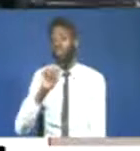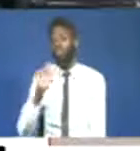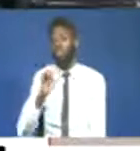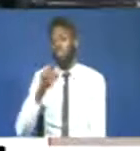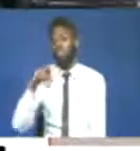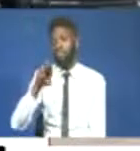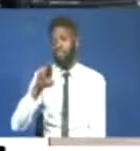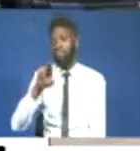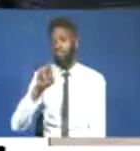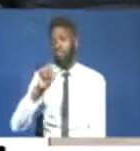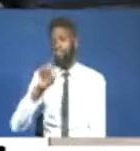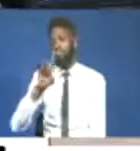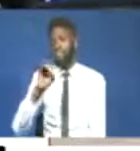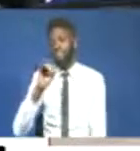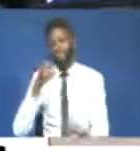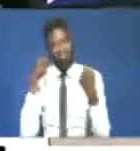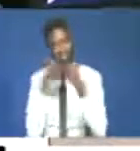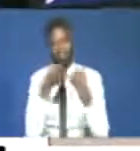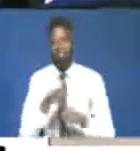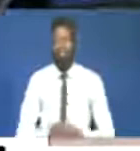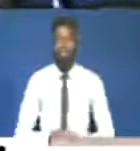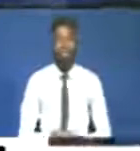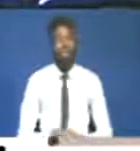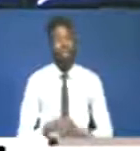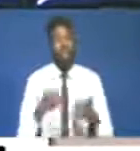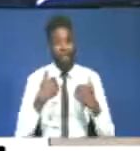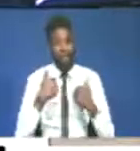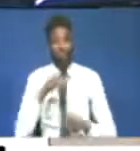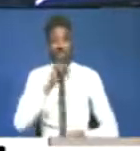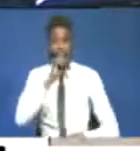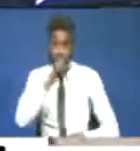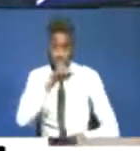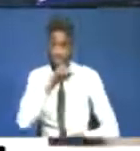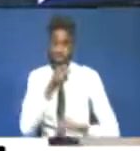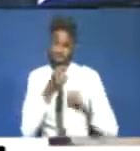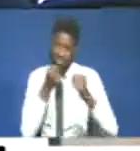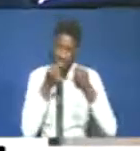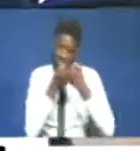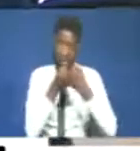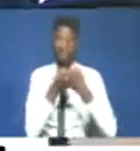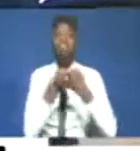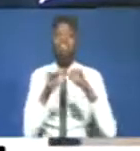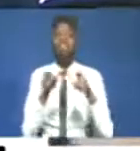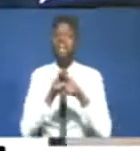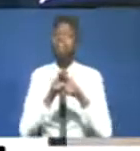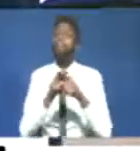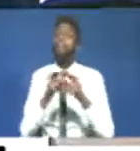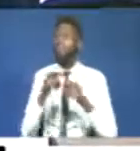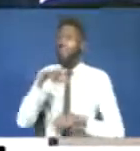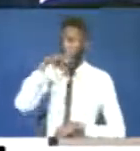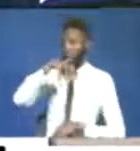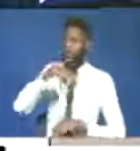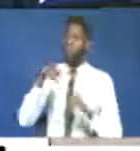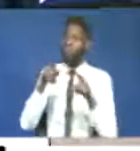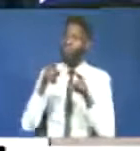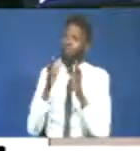juu, Nissan ilikuwa imesimama. Haa, tuktuk ndio iligongeshwa kwa matatu. Na hayo matatu pia kuna watu I think wawili walikufa hapo